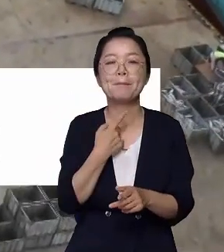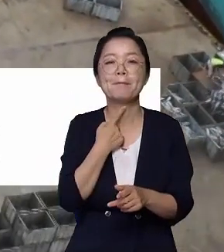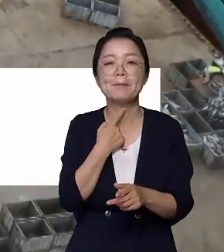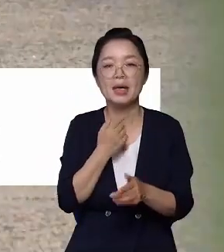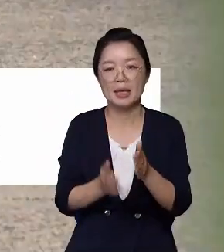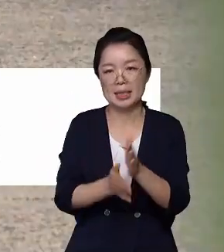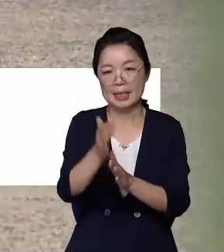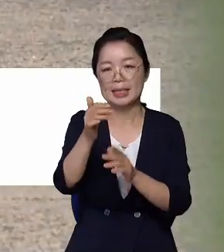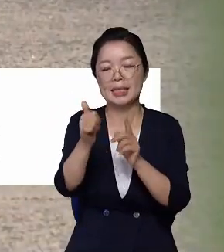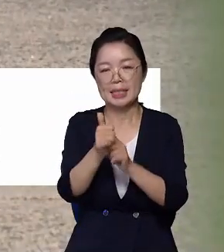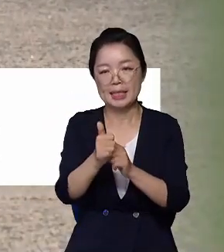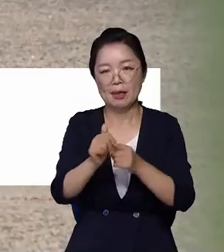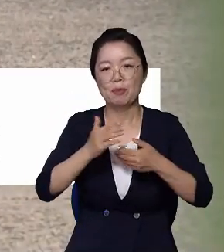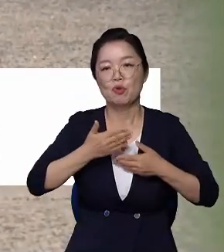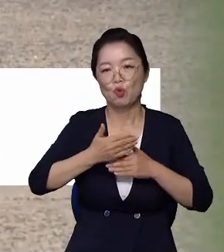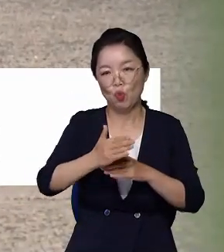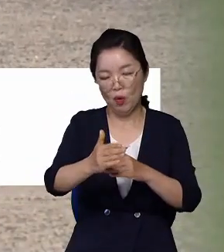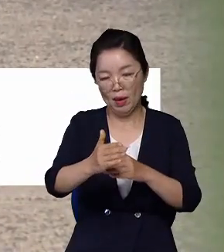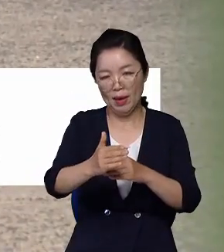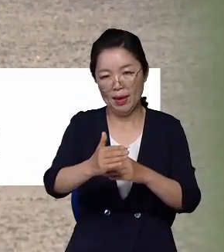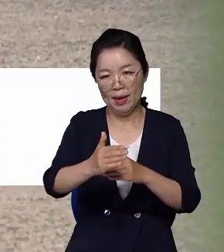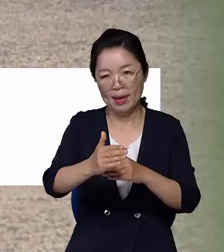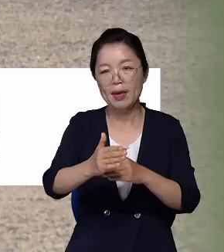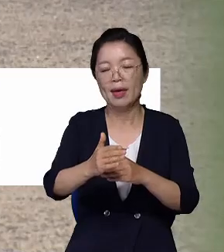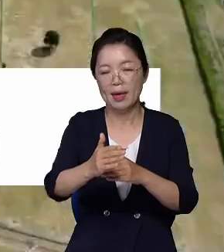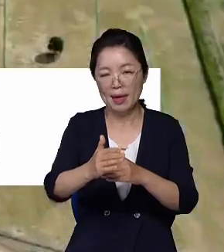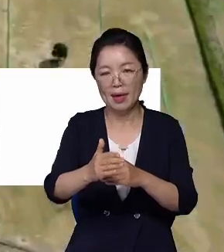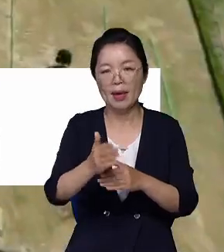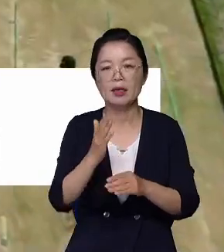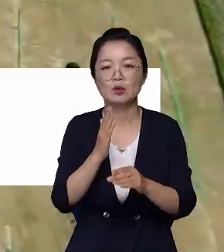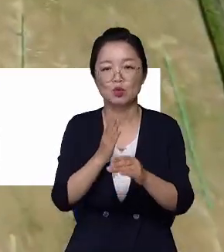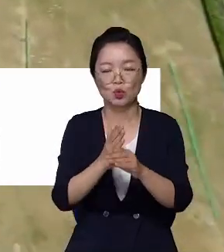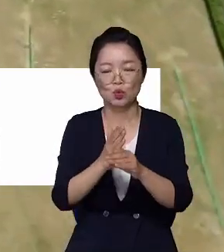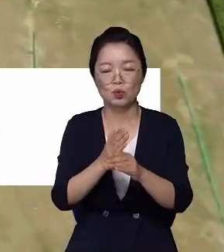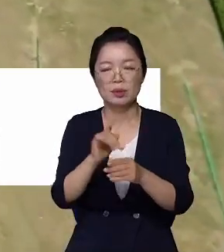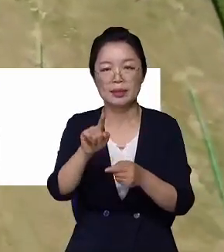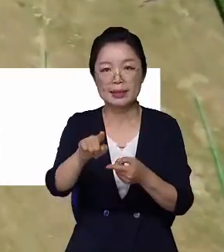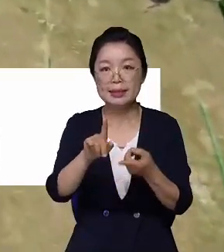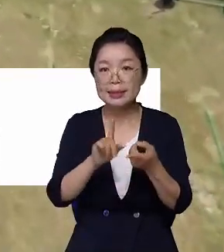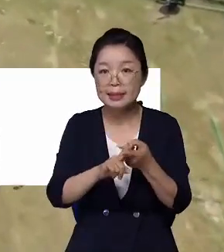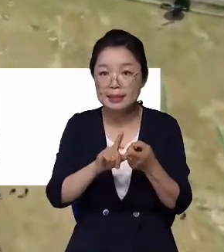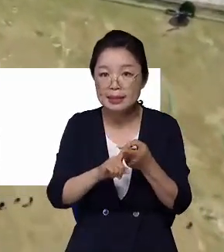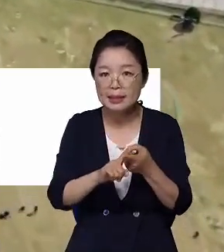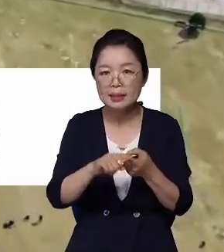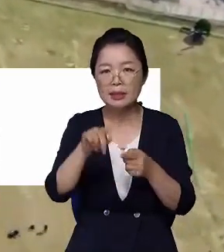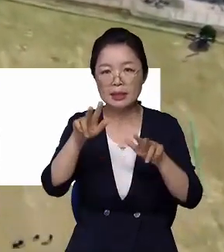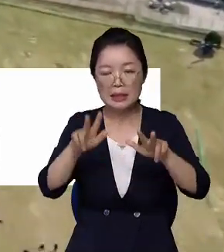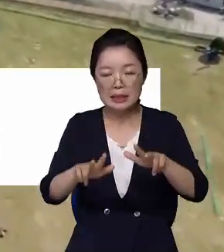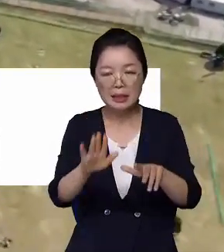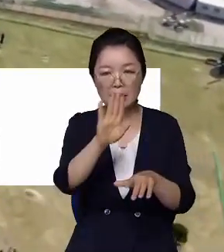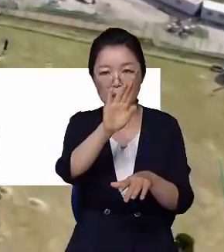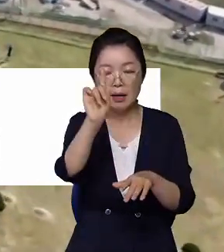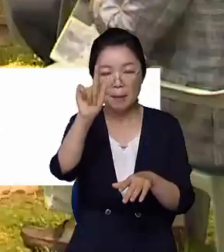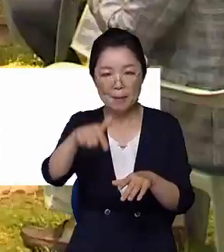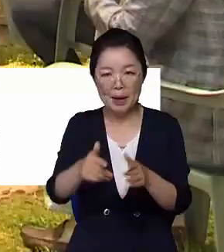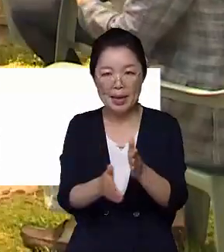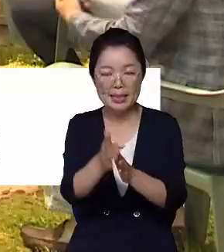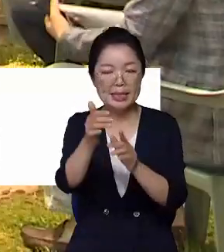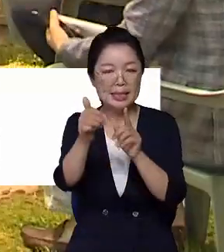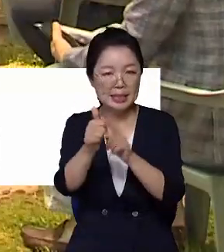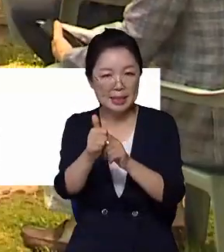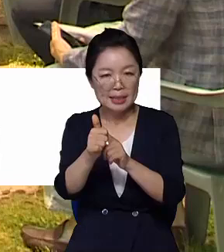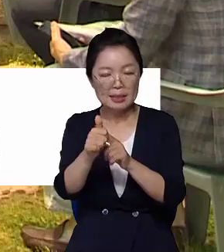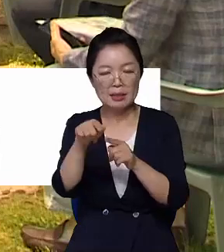추진돼 민간 사업자 선정을 마치고 행정 절차가 이뤄지고 있습니다. 하지만 박홍률 시장이 지방선거